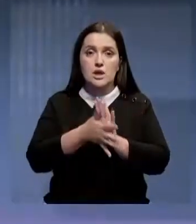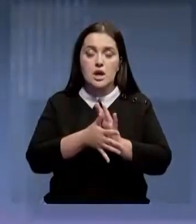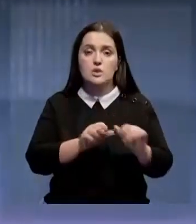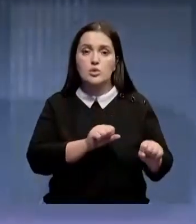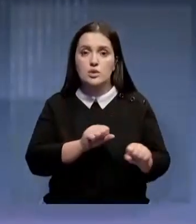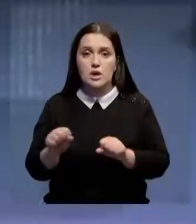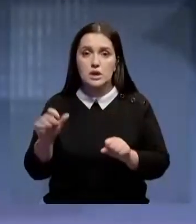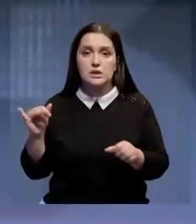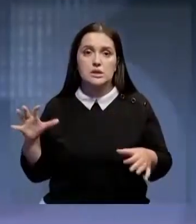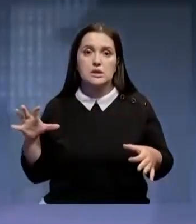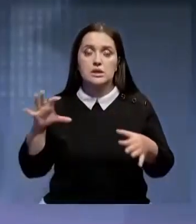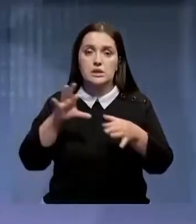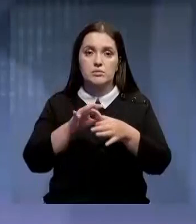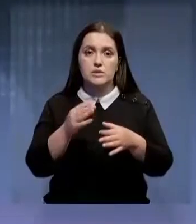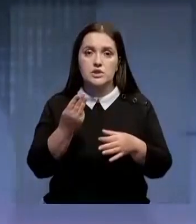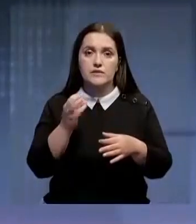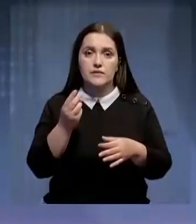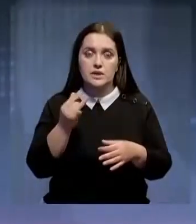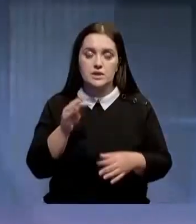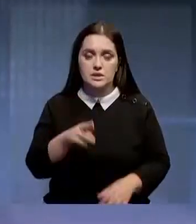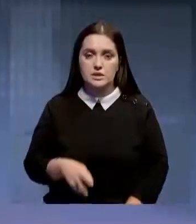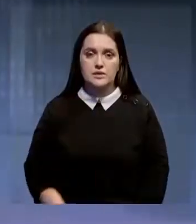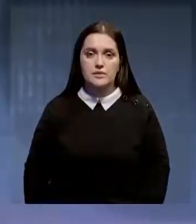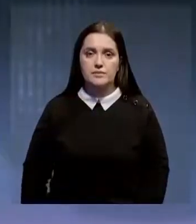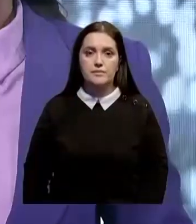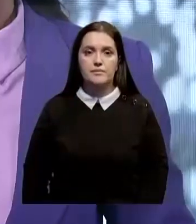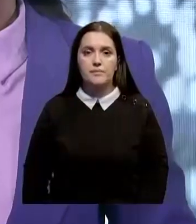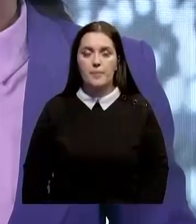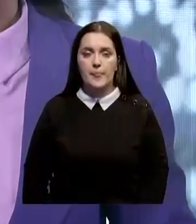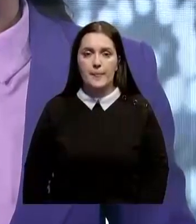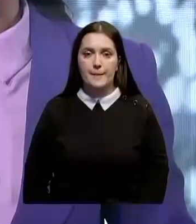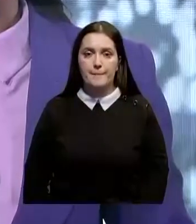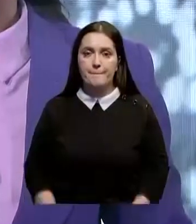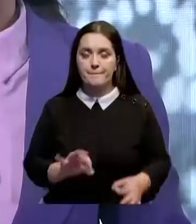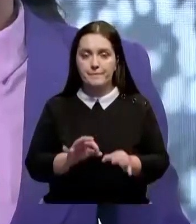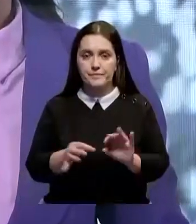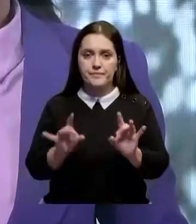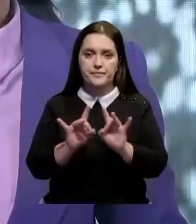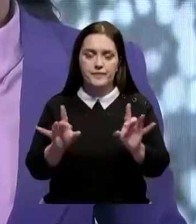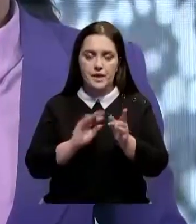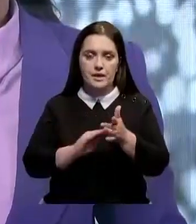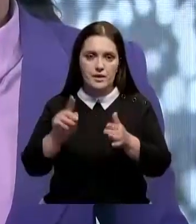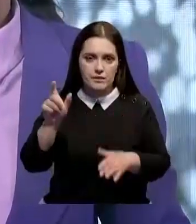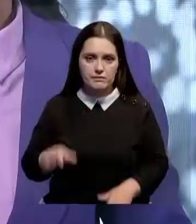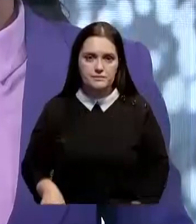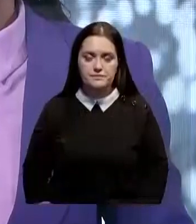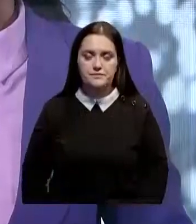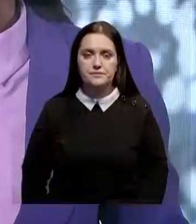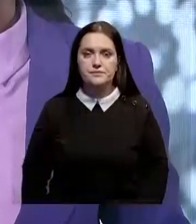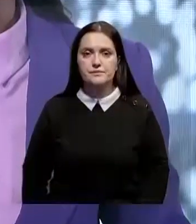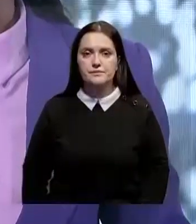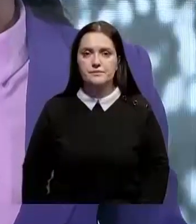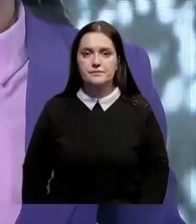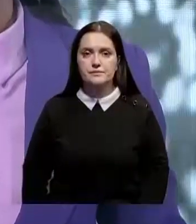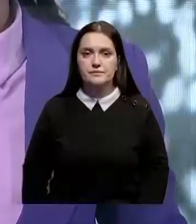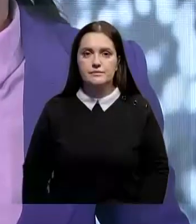увеличение расходов на оборону и присоединение к альянсу Швеции. Об этом подробнее Вероника Боярова. Вероника, добрый вечер. Динара,